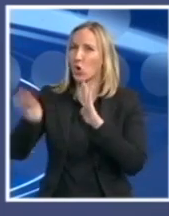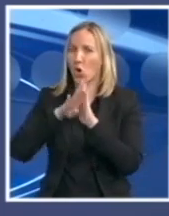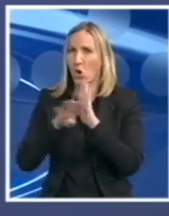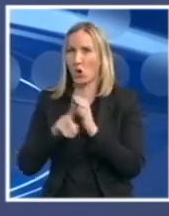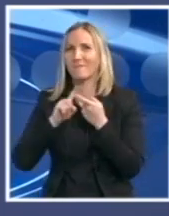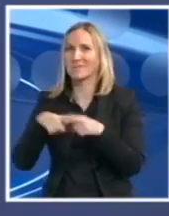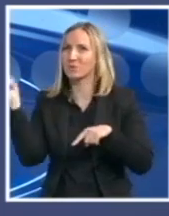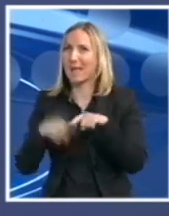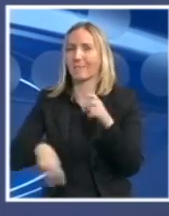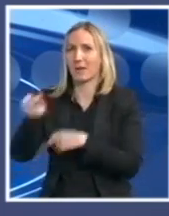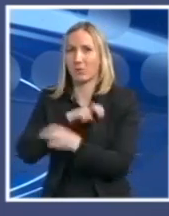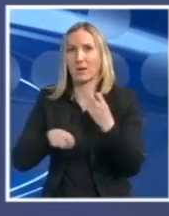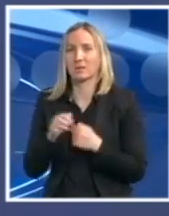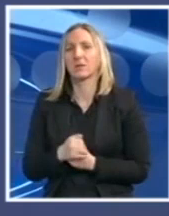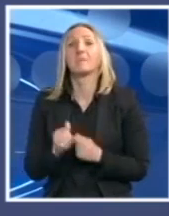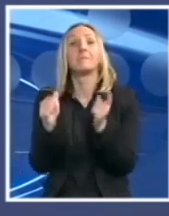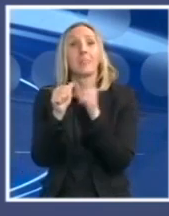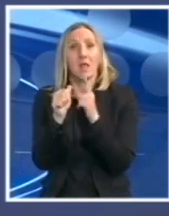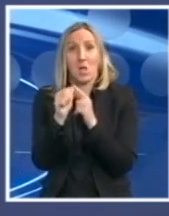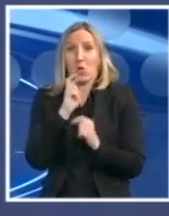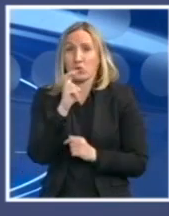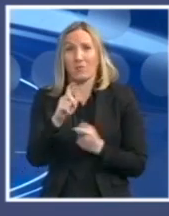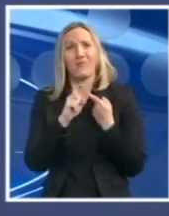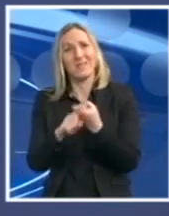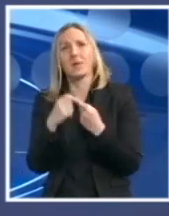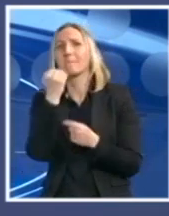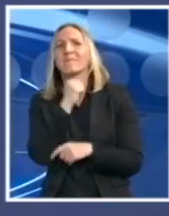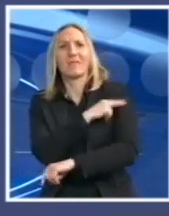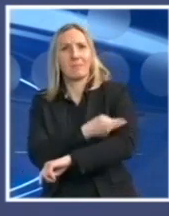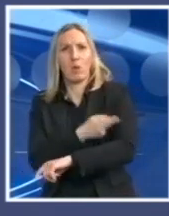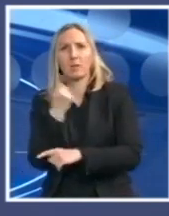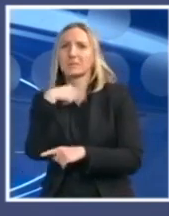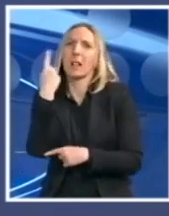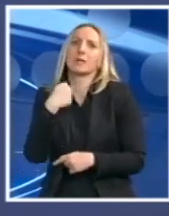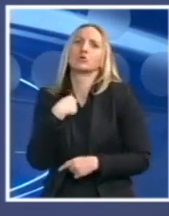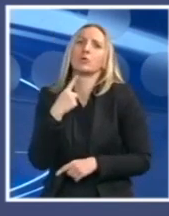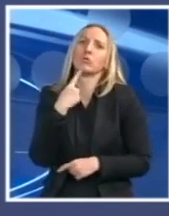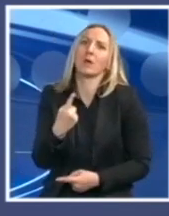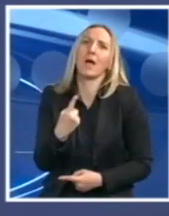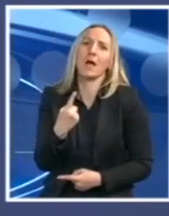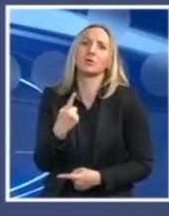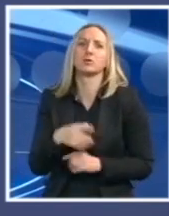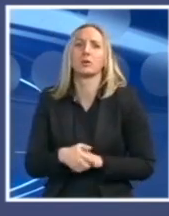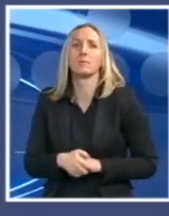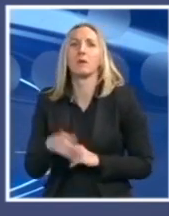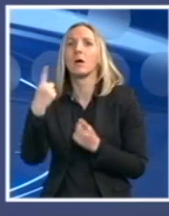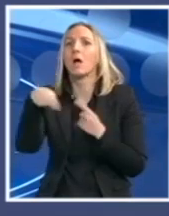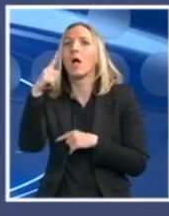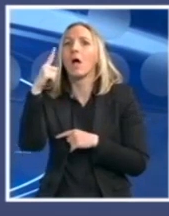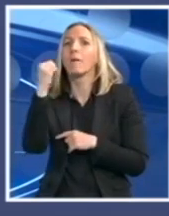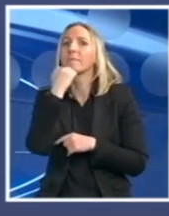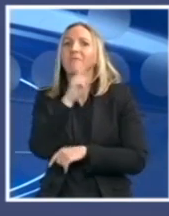Što se tiče privatnih klinika, ja mogu samo lično da kažem kako doživljam. Oni su sami sebe isključili iz